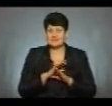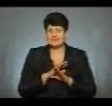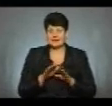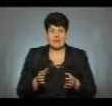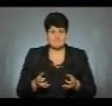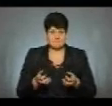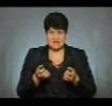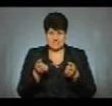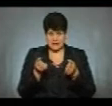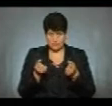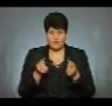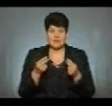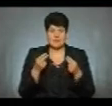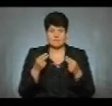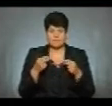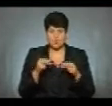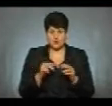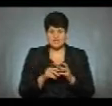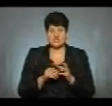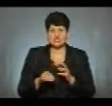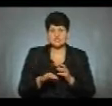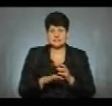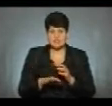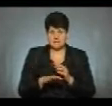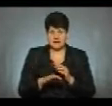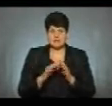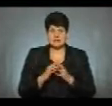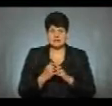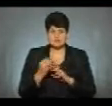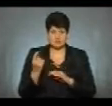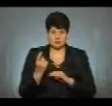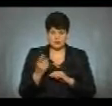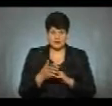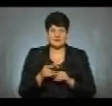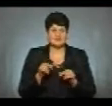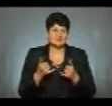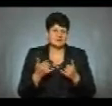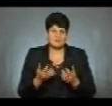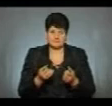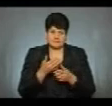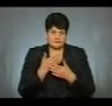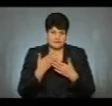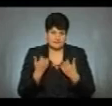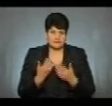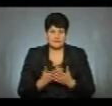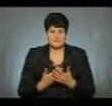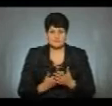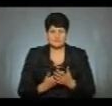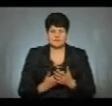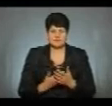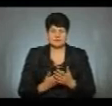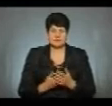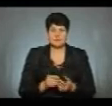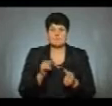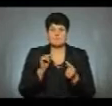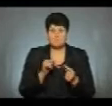підтримували продаж земель сільськогосподарського призначення, так і не підтримують. Наприклад,